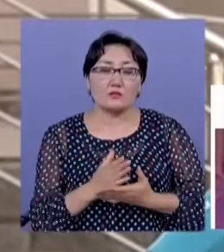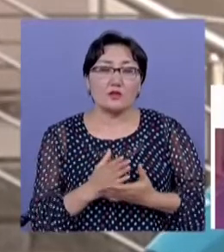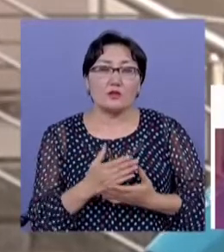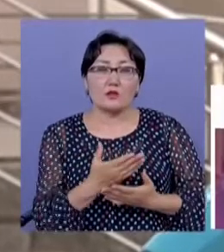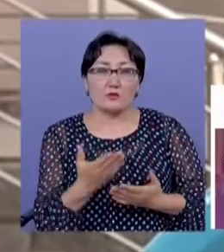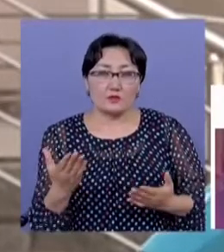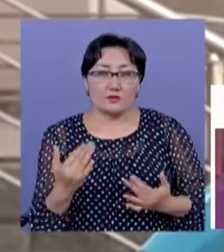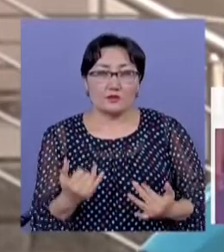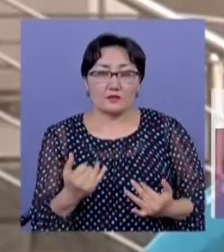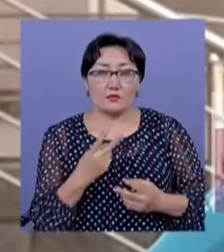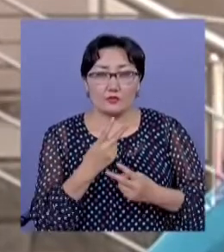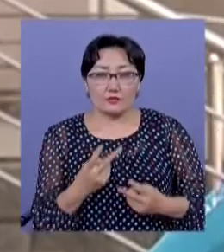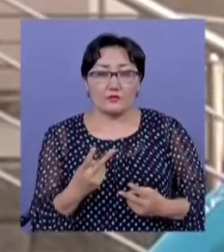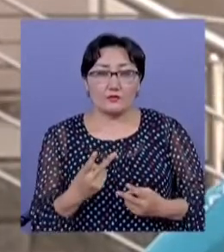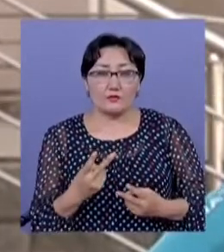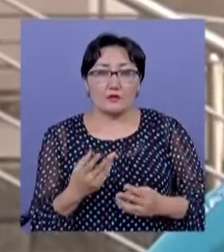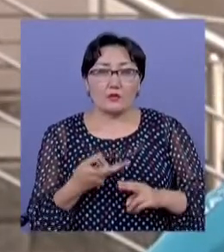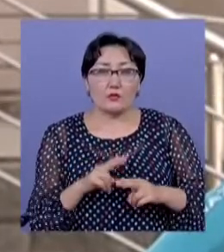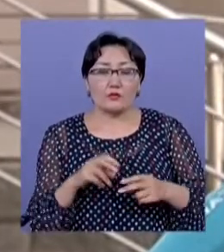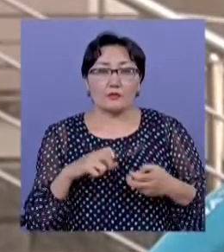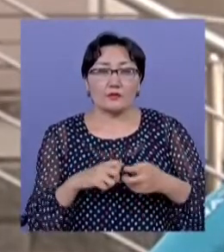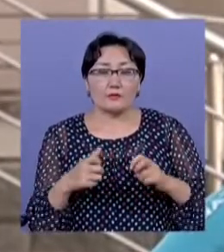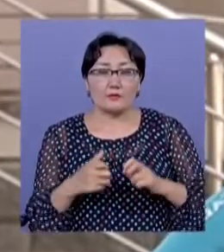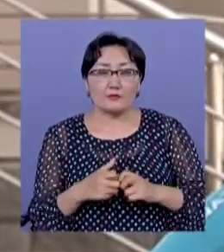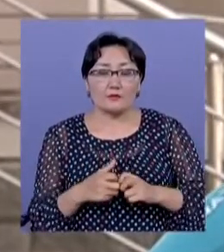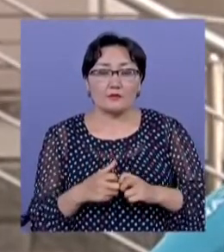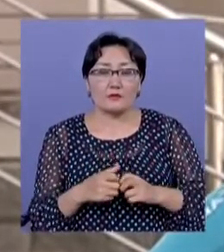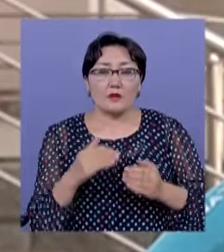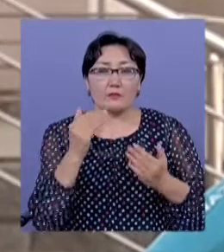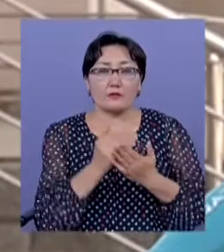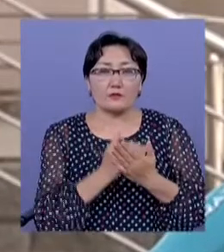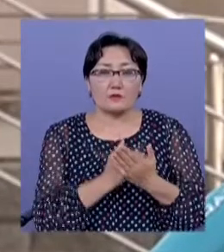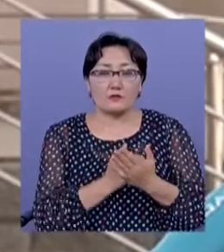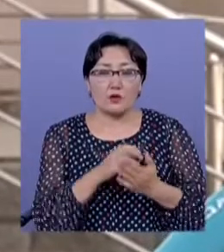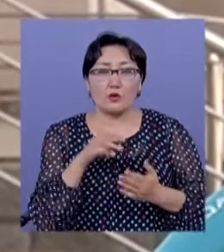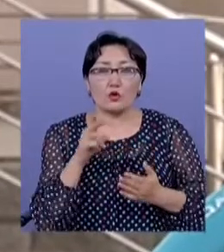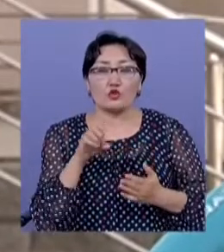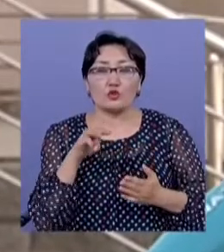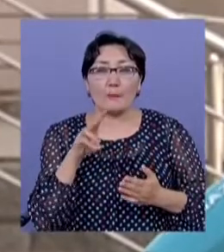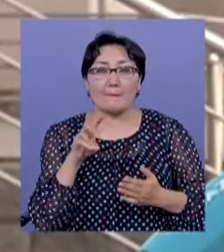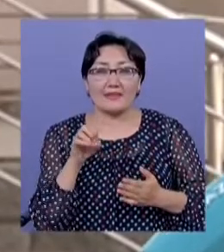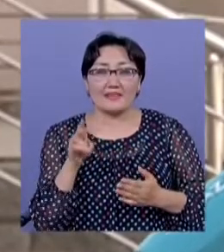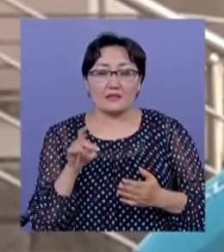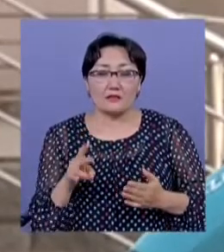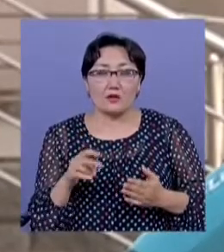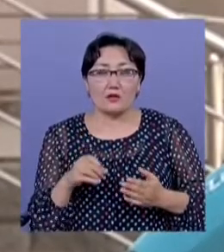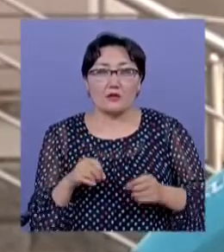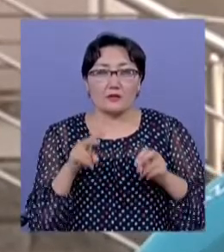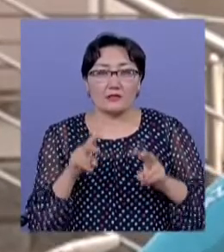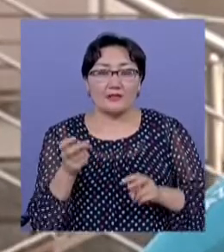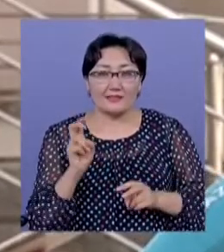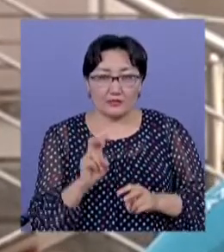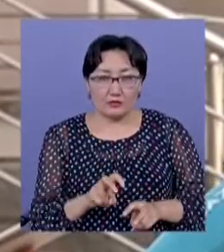Өзіңіз қазір көрдіңіз, ол проблема мына біздің бағдарлама бойынша, құтты мекен бойынша арнайы келіп